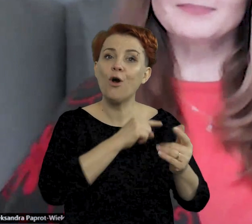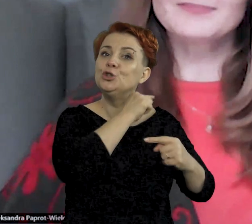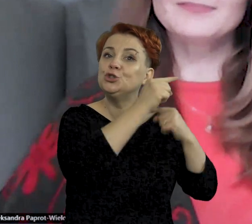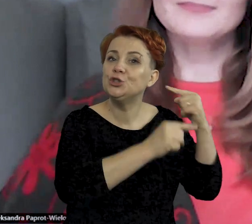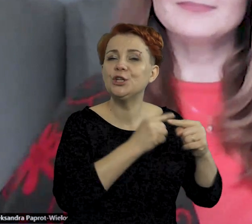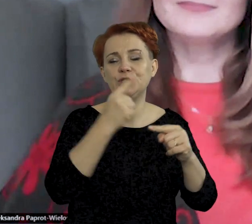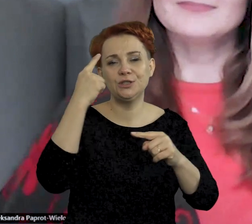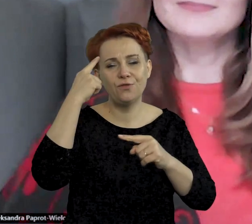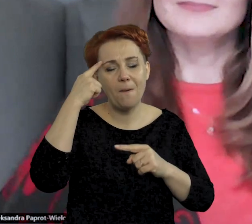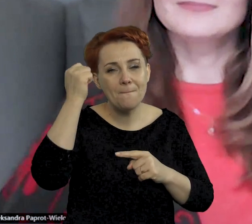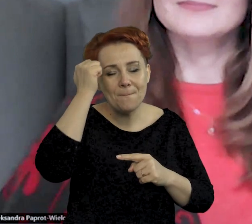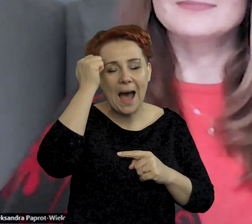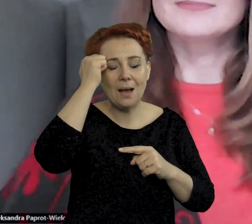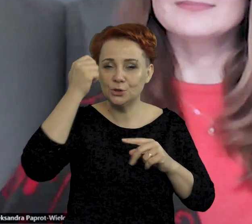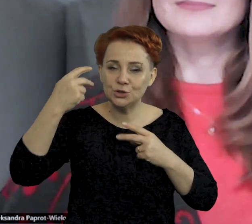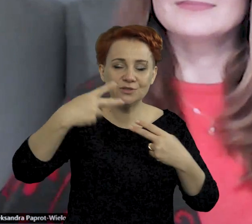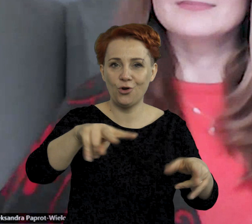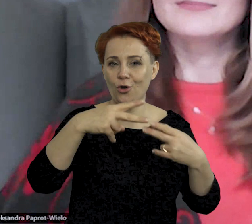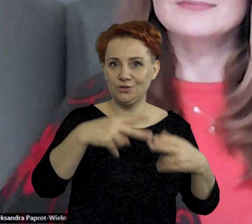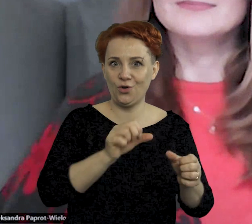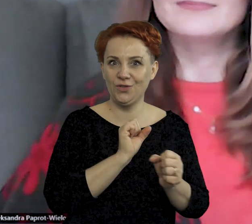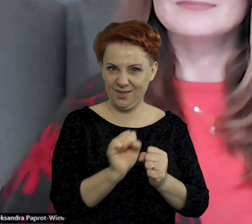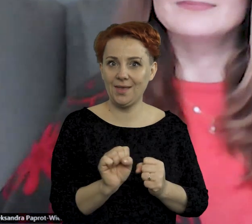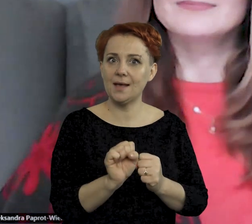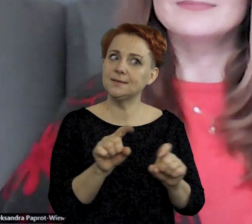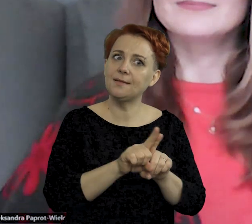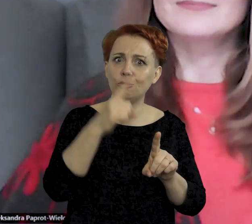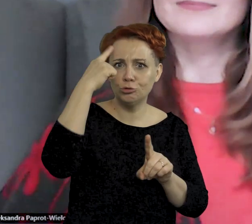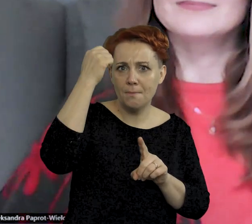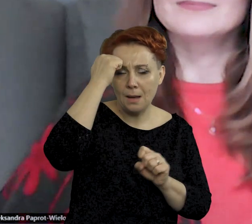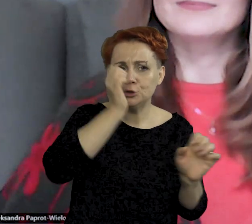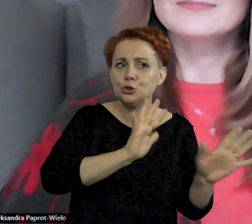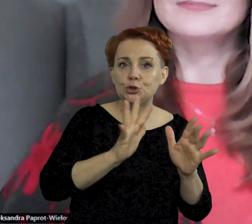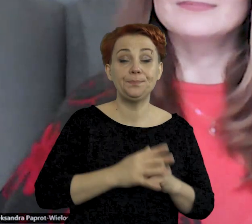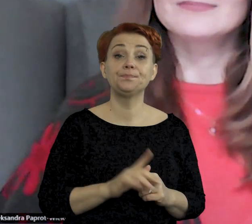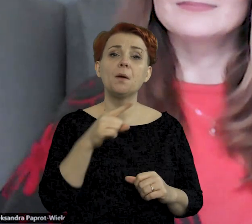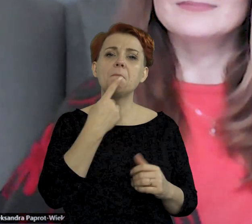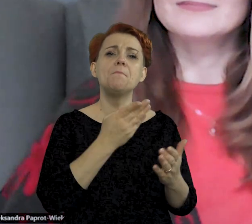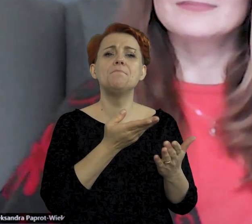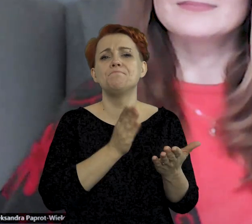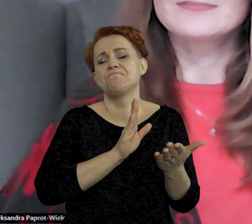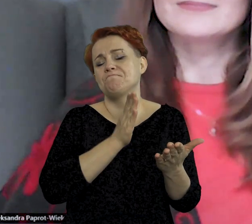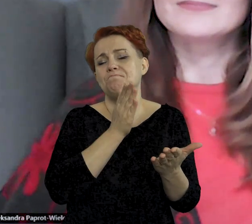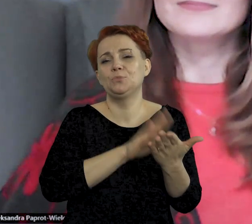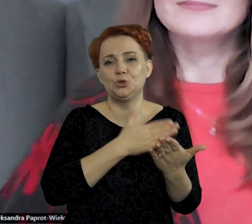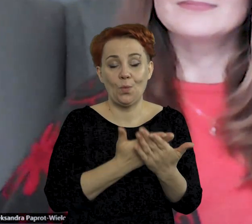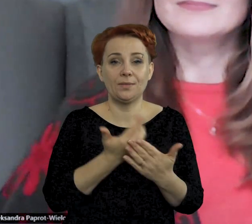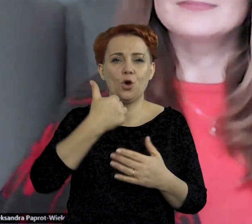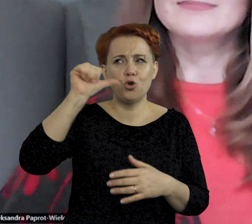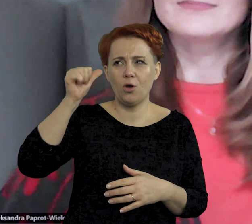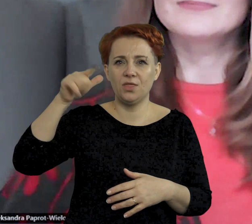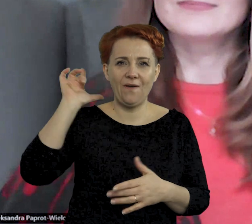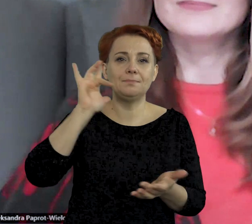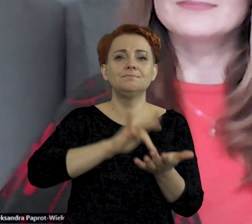pamięć przywracają i gdzie się pielęgnują. Ja przywołam taką prostą rzecz. Rok, dwa lata temu w